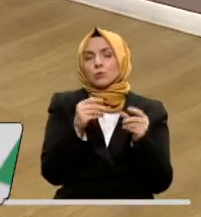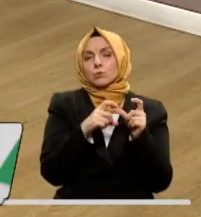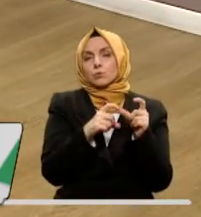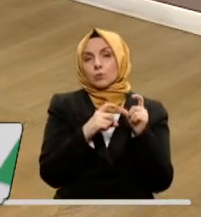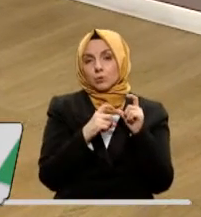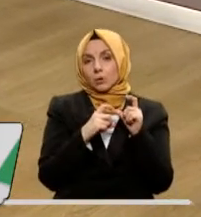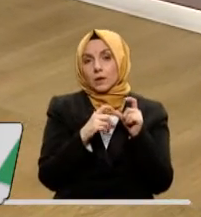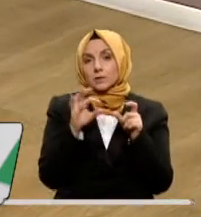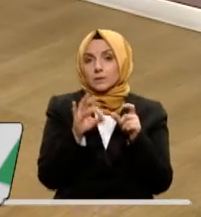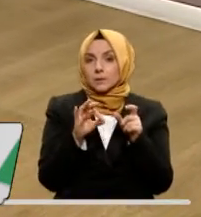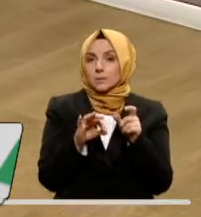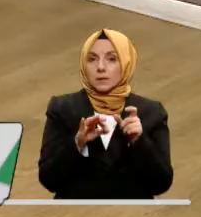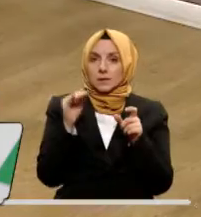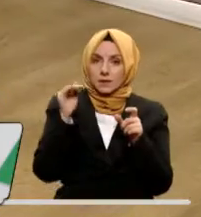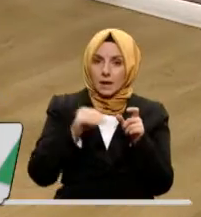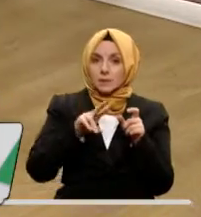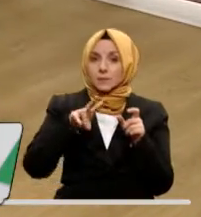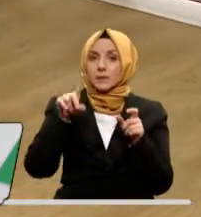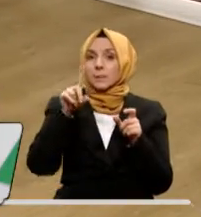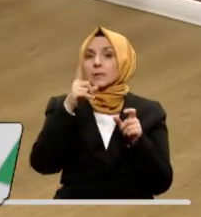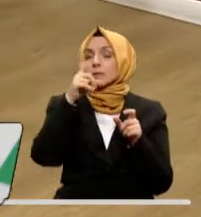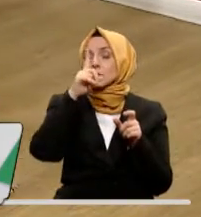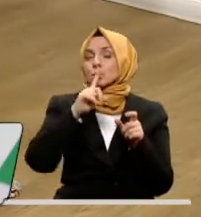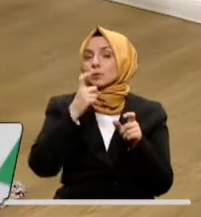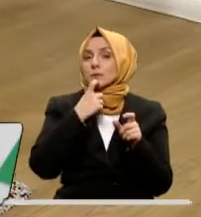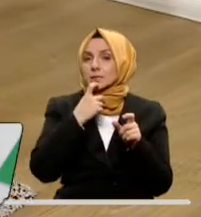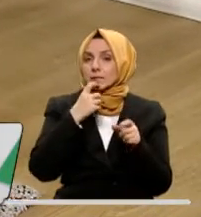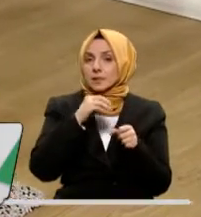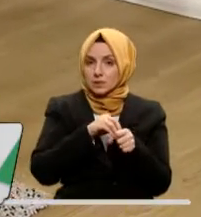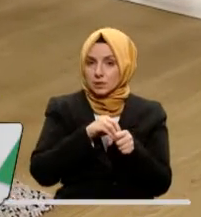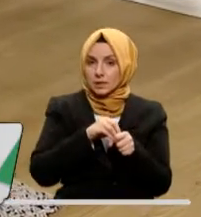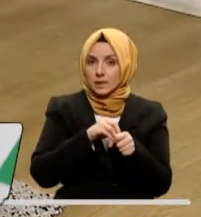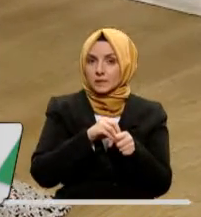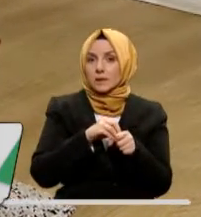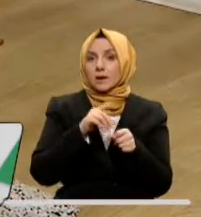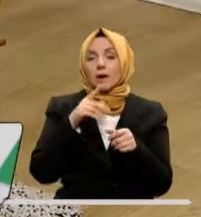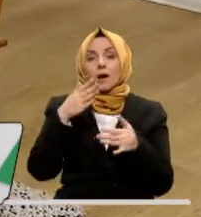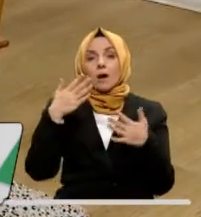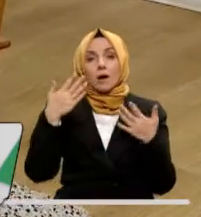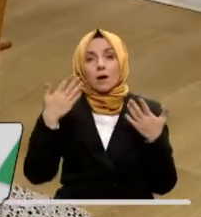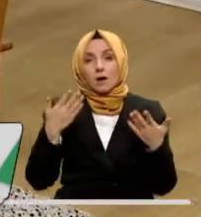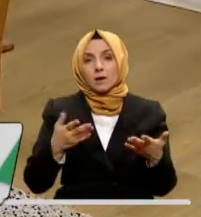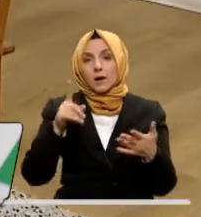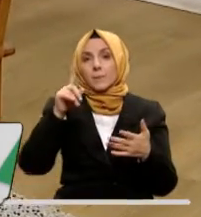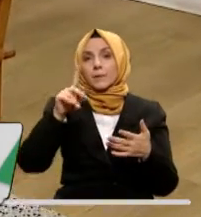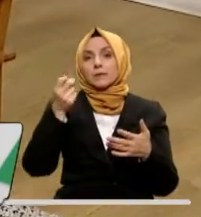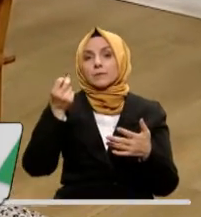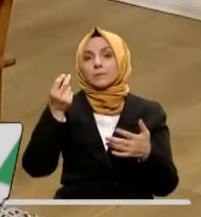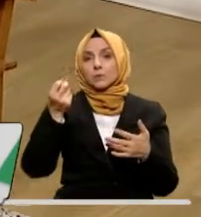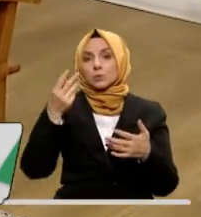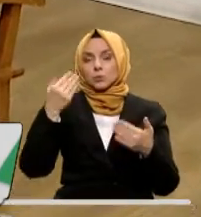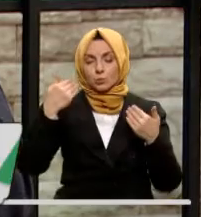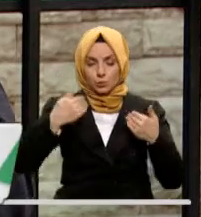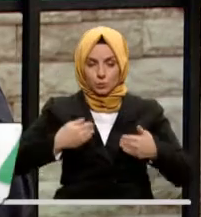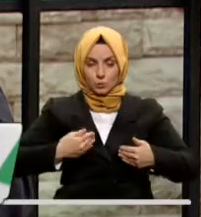andaki geldiğimiz 21 yüzyıldayız hala bir virüs vücuda girdiği zaman belli bir süre